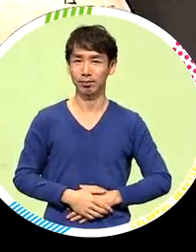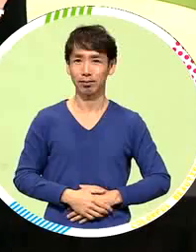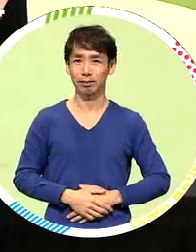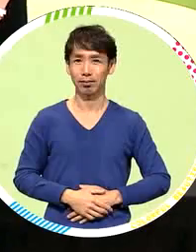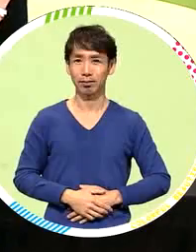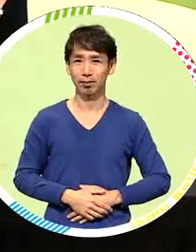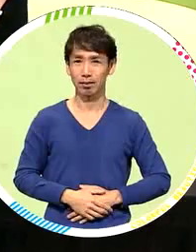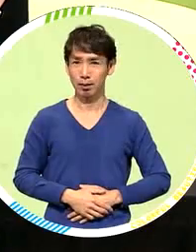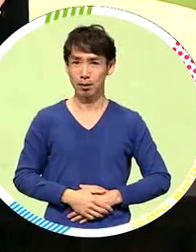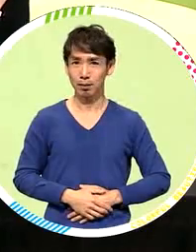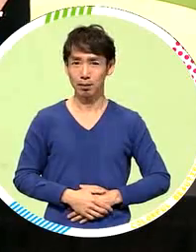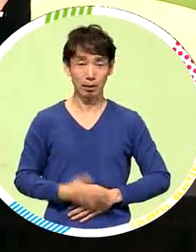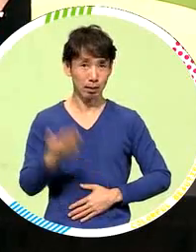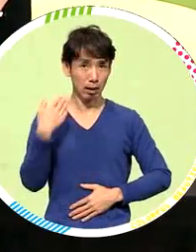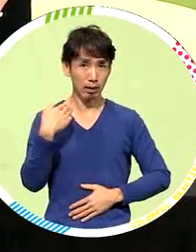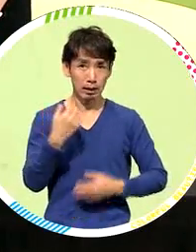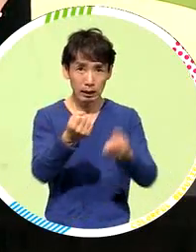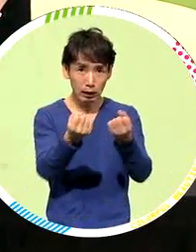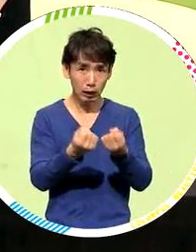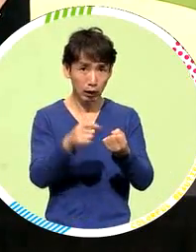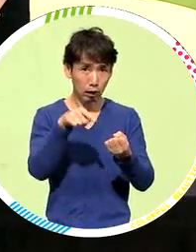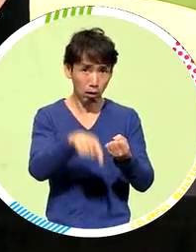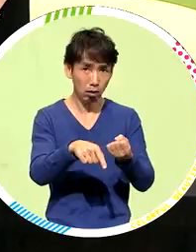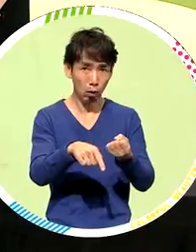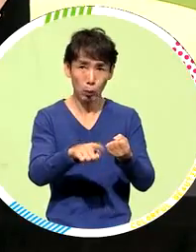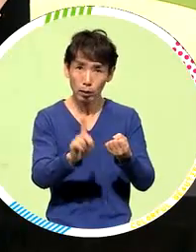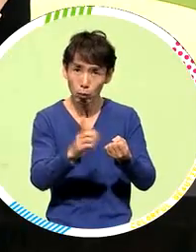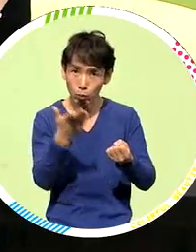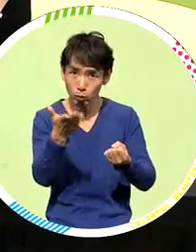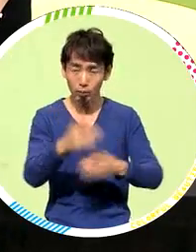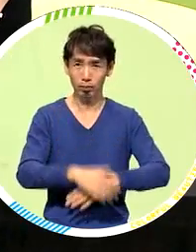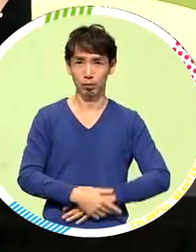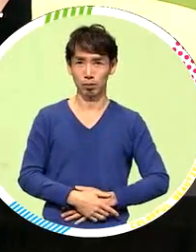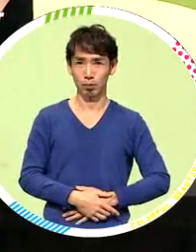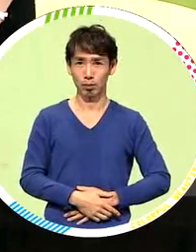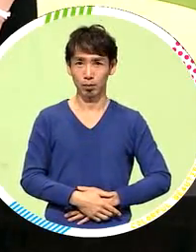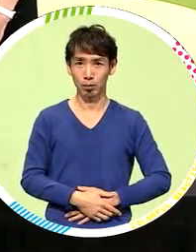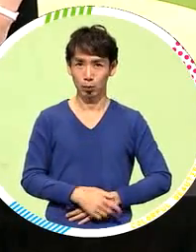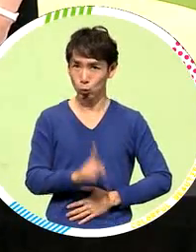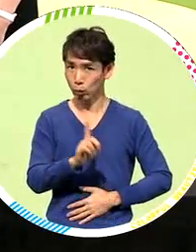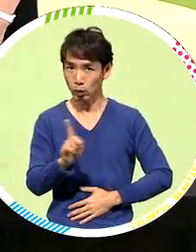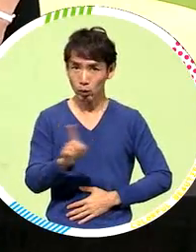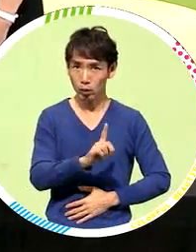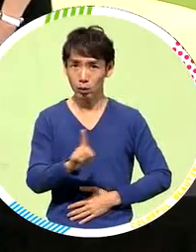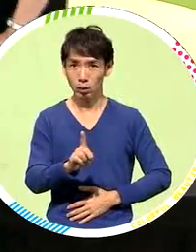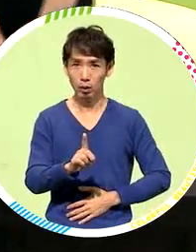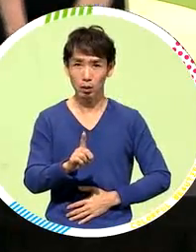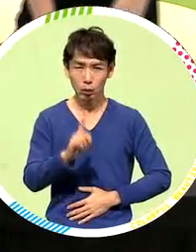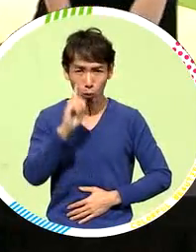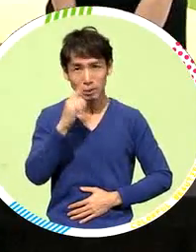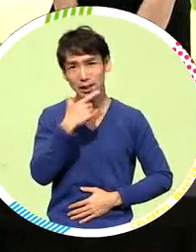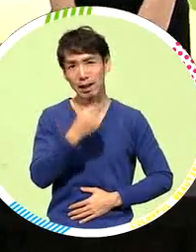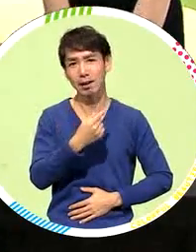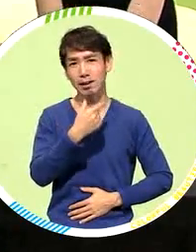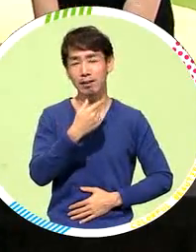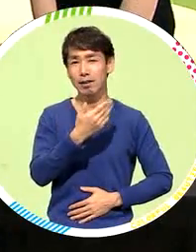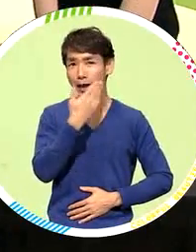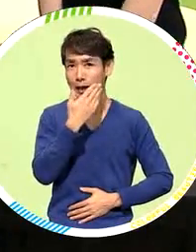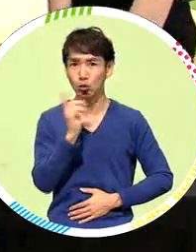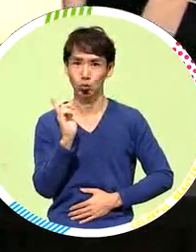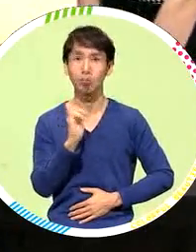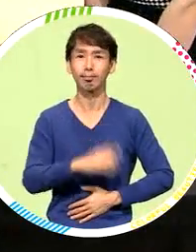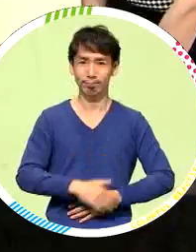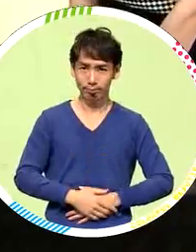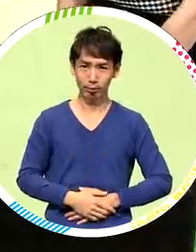早速ですサッカーの引き出しに入ってたものはどれなんですっ大事なモノを通してを見せたいものと言ってまいりました